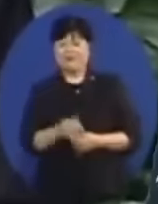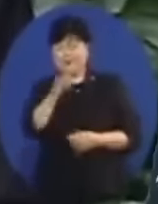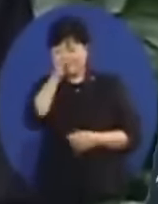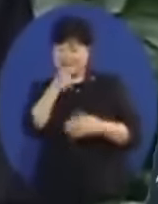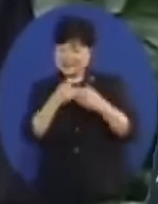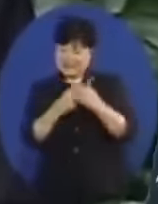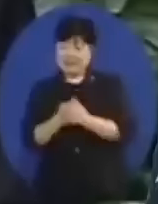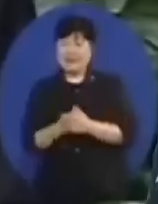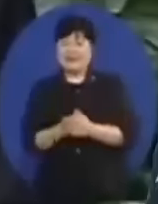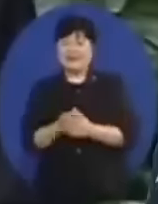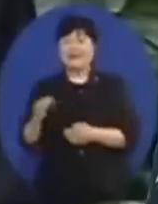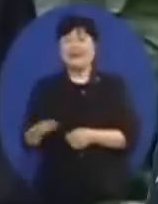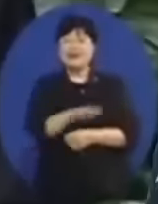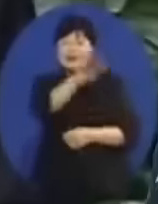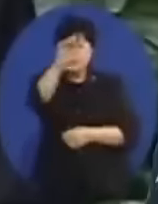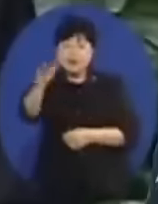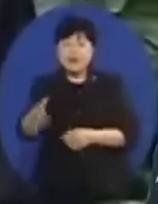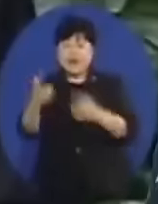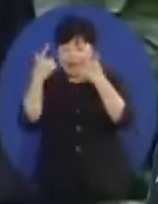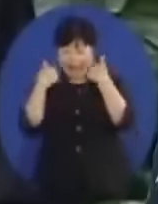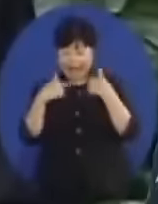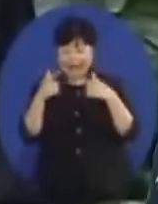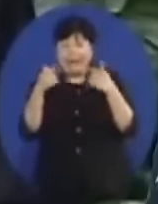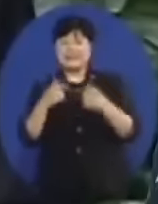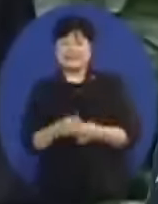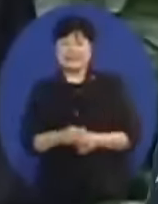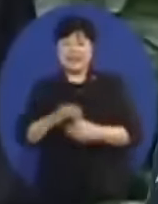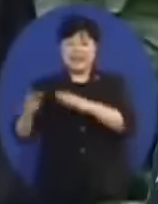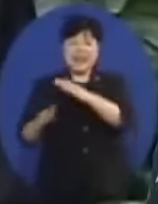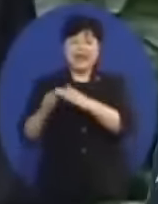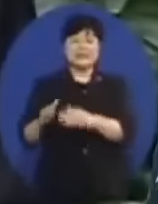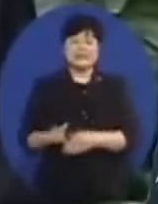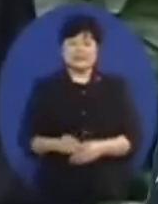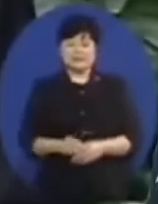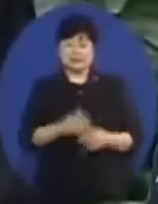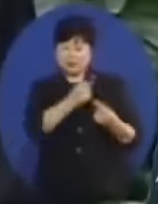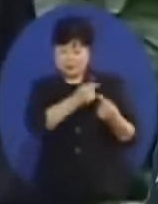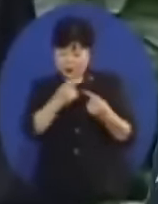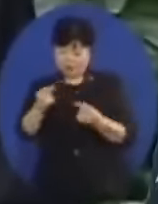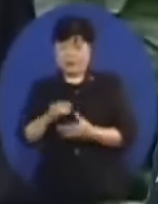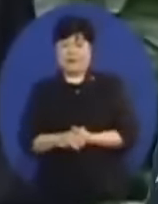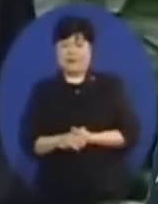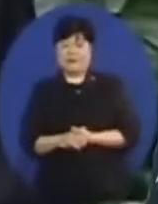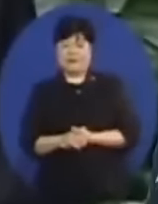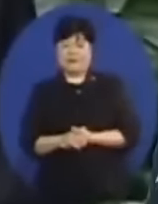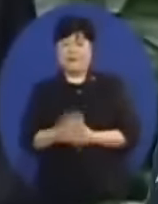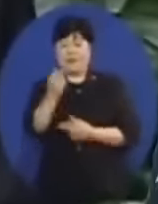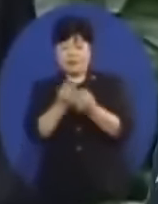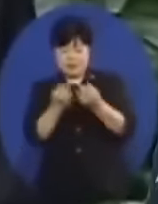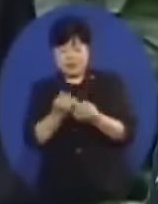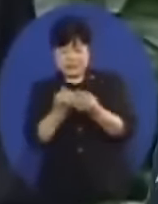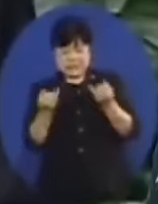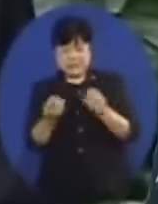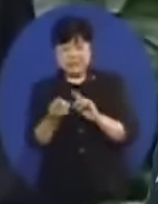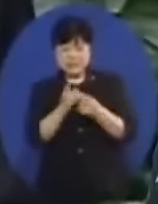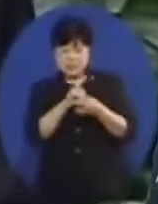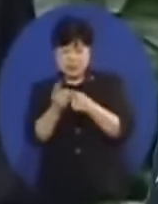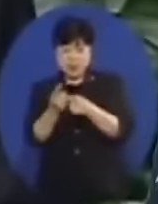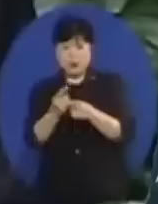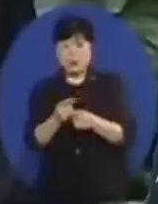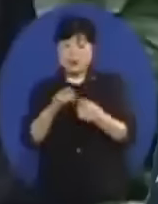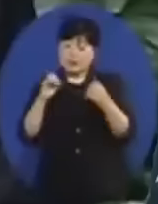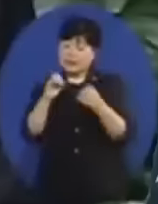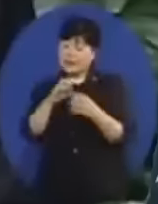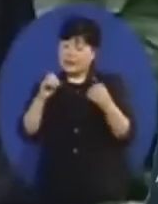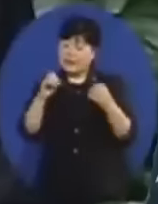때문에 우리가 늘 가정생활도 되고 형제 간에 서로